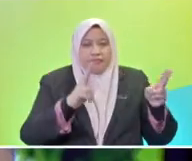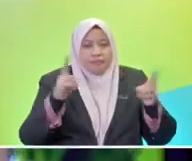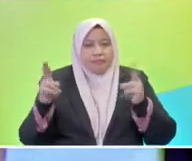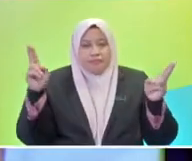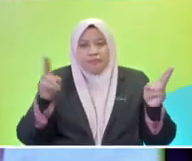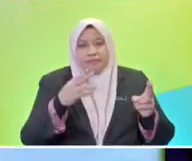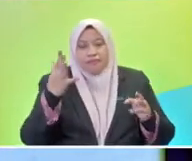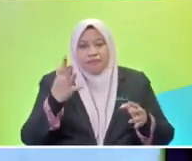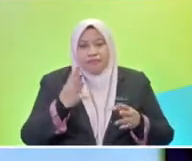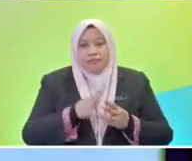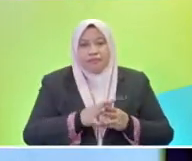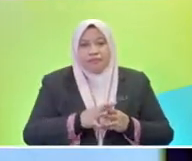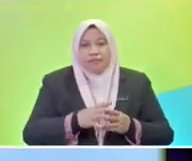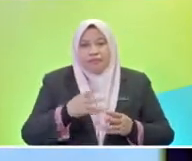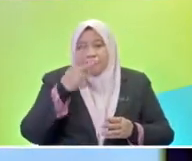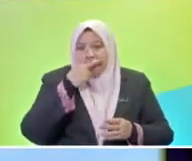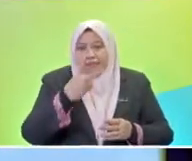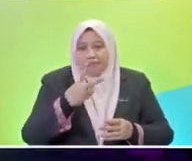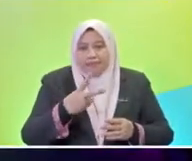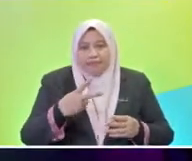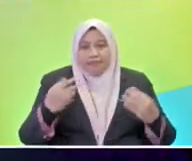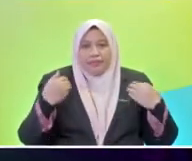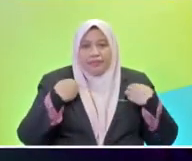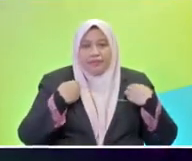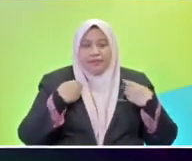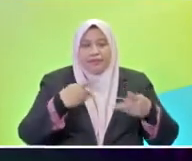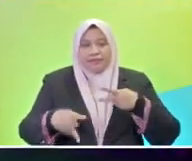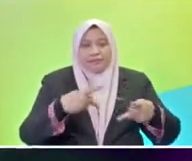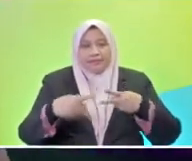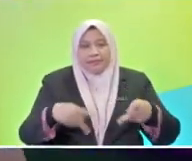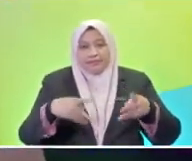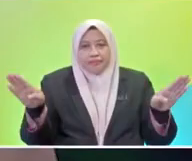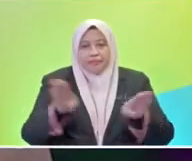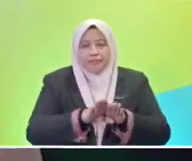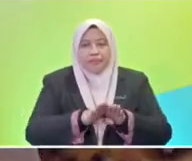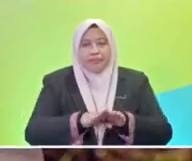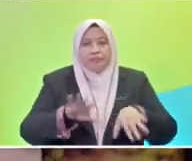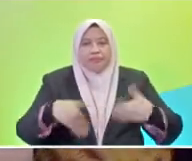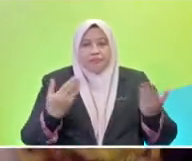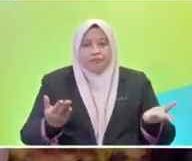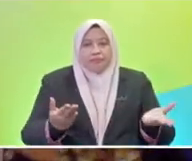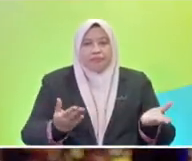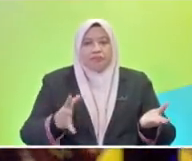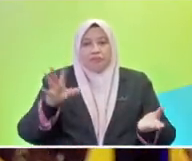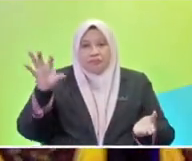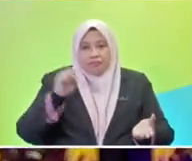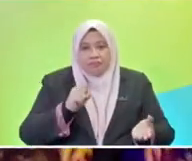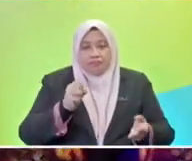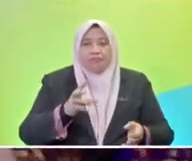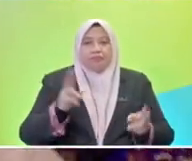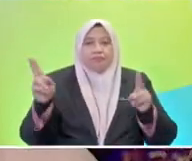cikgu. Kenapa? Sebab nampak tak? Yang ini kan dia tertutup dengan plastik ni. Jadi macam mana dia nak serap udara, cikgu, daun-daun